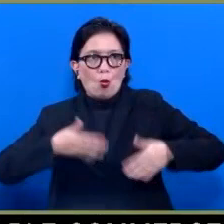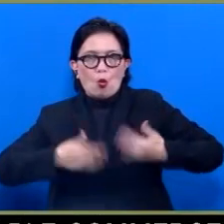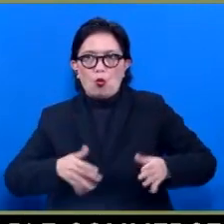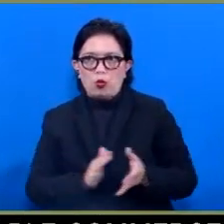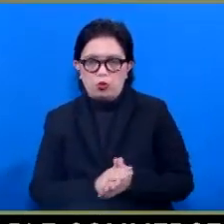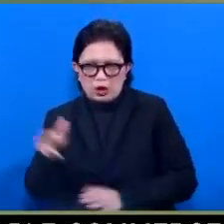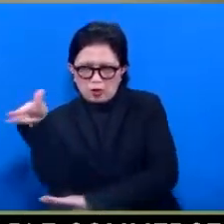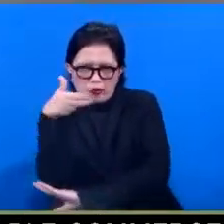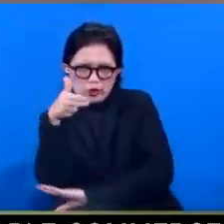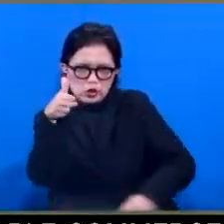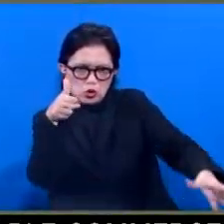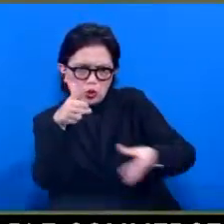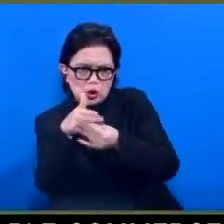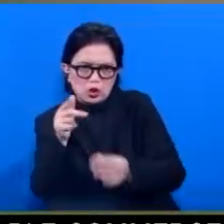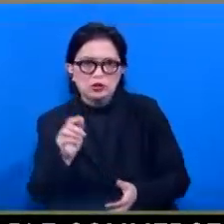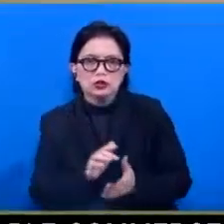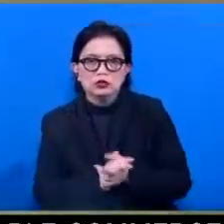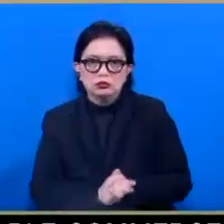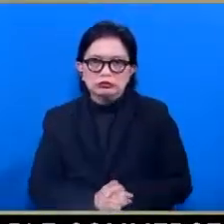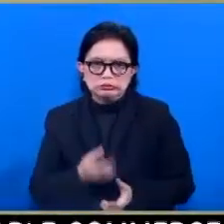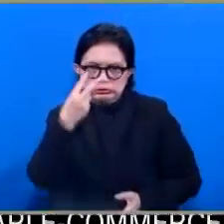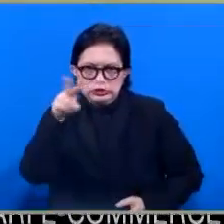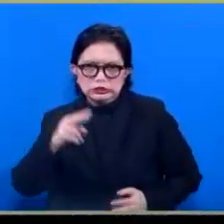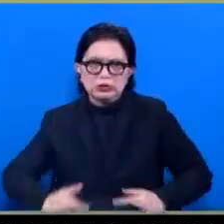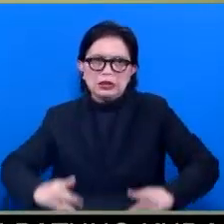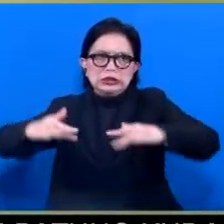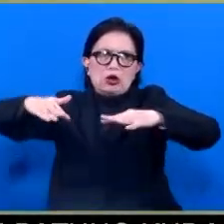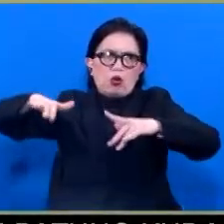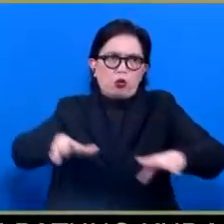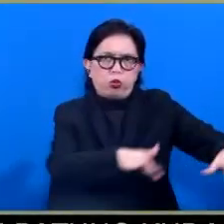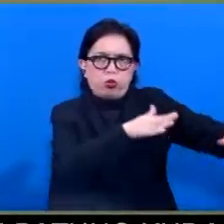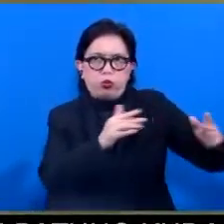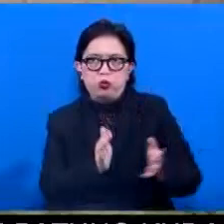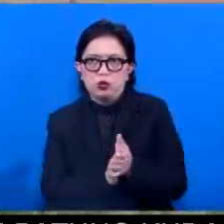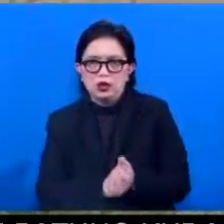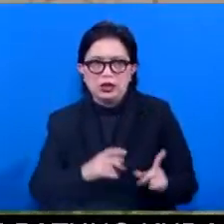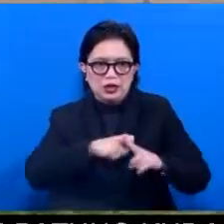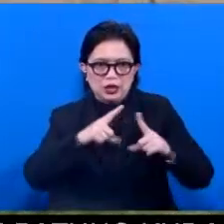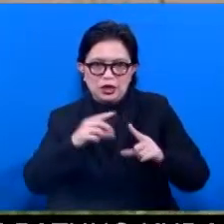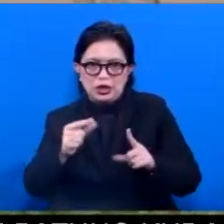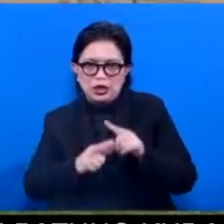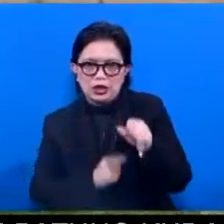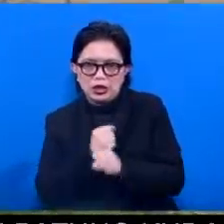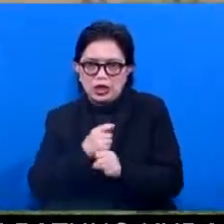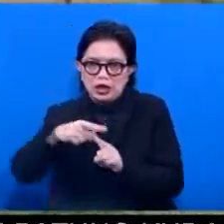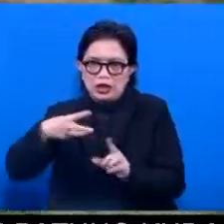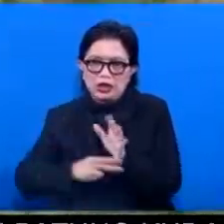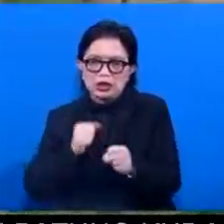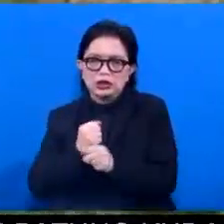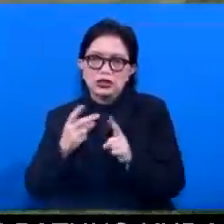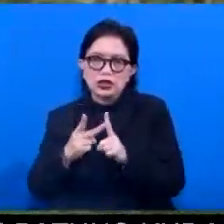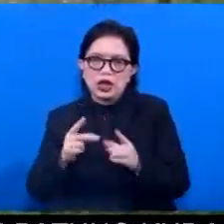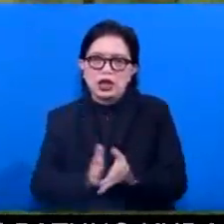Sejumlah video yang direkam warga mengabadikan bencana banjir bandang di Kecamatan Karang Tengah dan Sukawuni, Kabupaten Garut, Jawa Barat, Sabtu